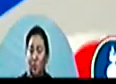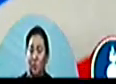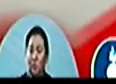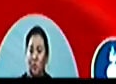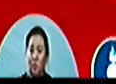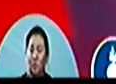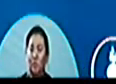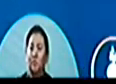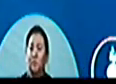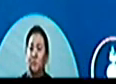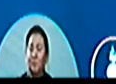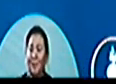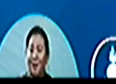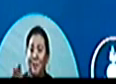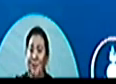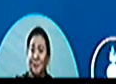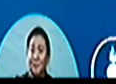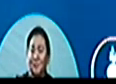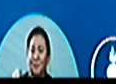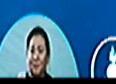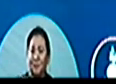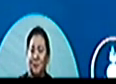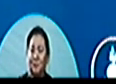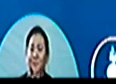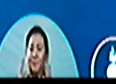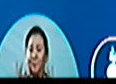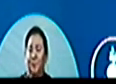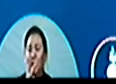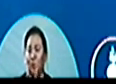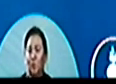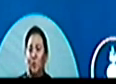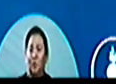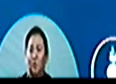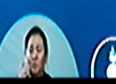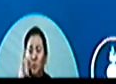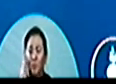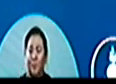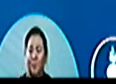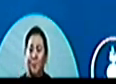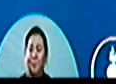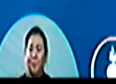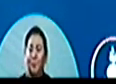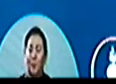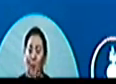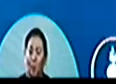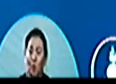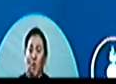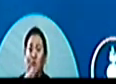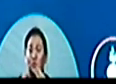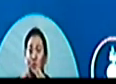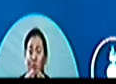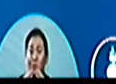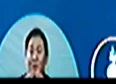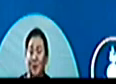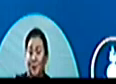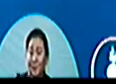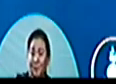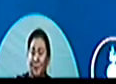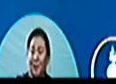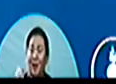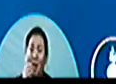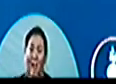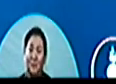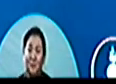гэж. За бид бол энэ хууль шүүхийн салбарт байгаа ашиг сонирхлын зөрчлийг ил тод мэдээллий хэрэг хэмжээнд оролцож